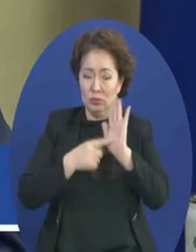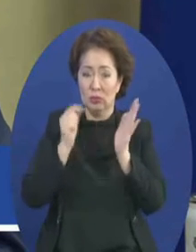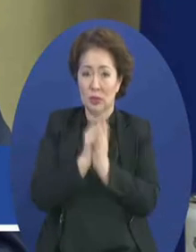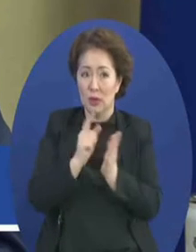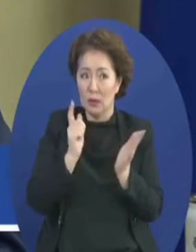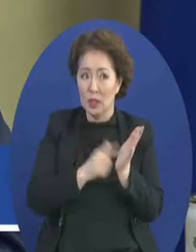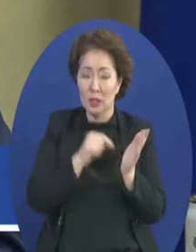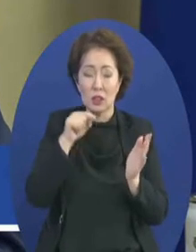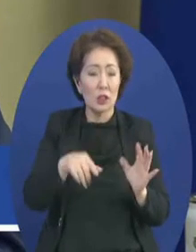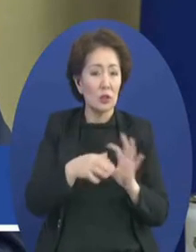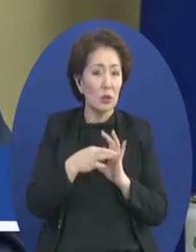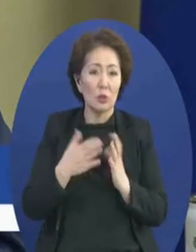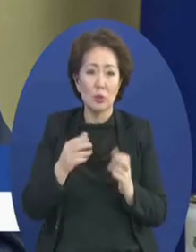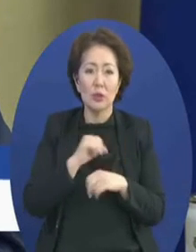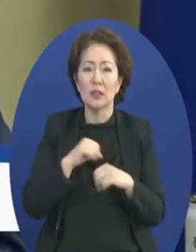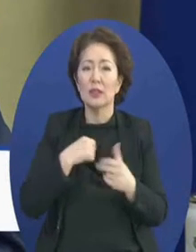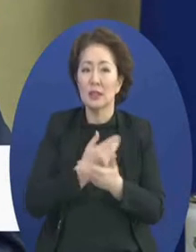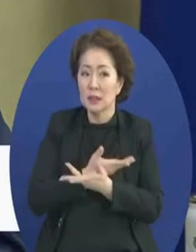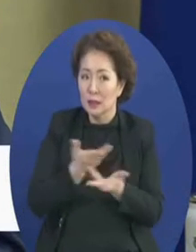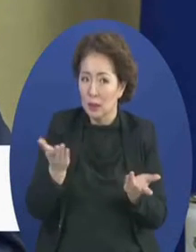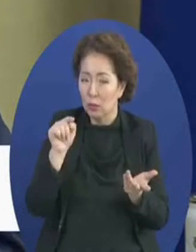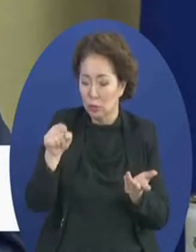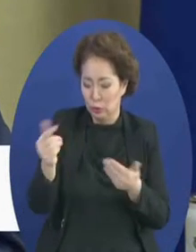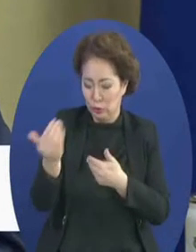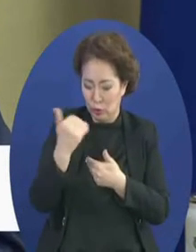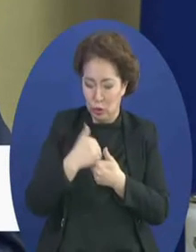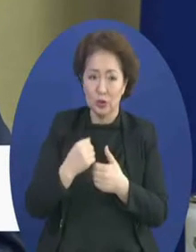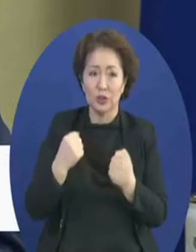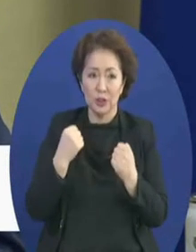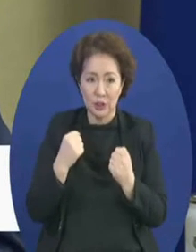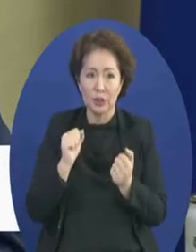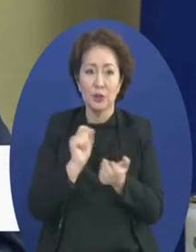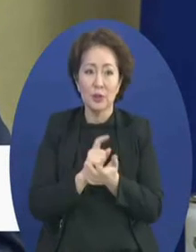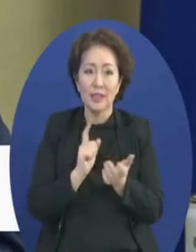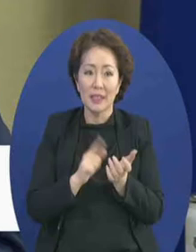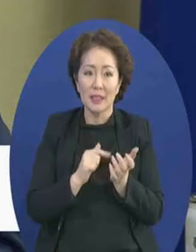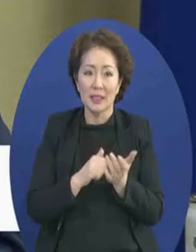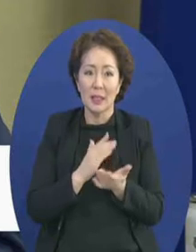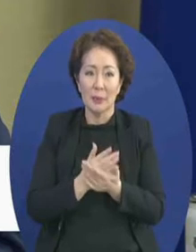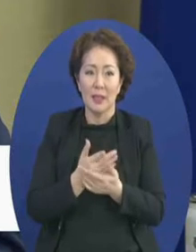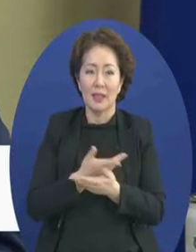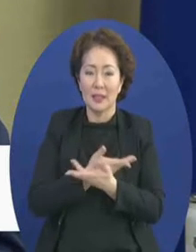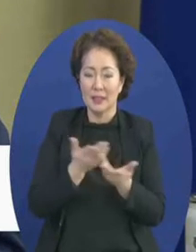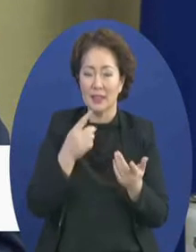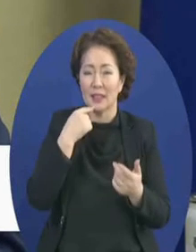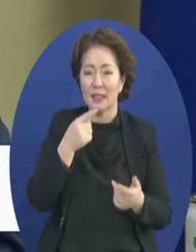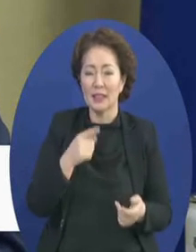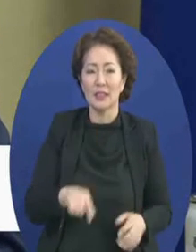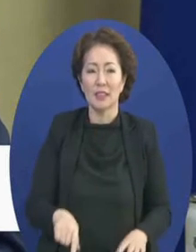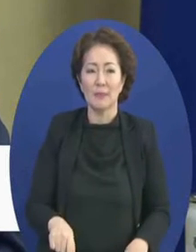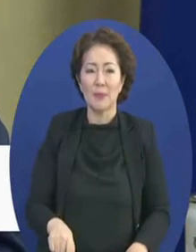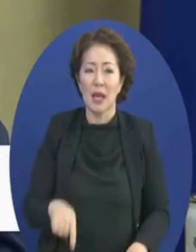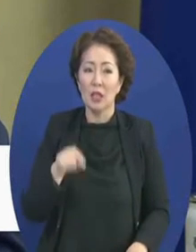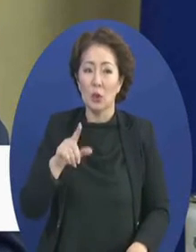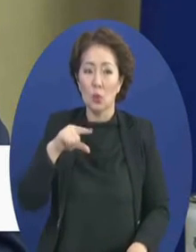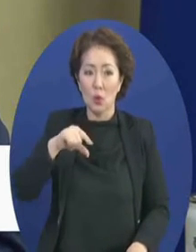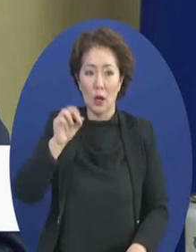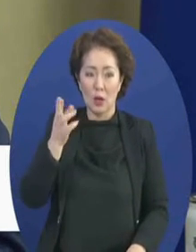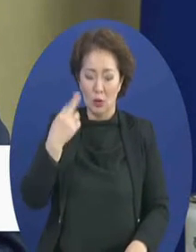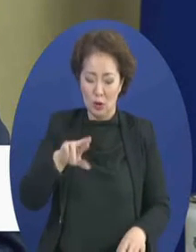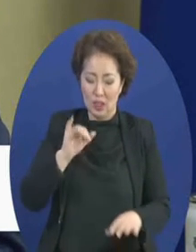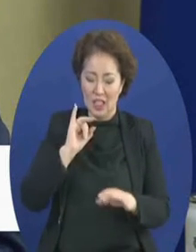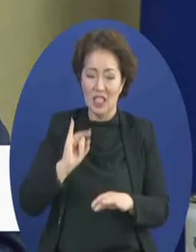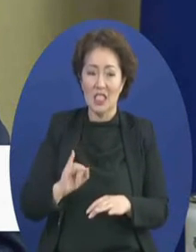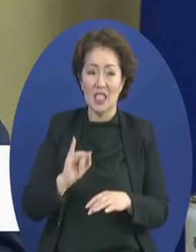бол иргэд та бүгдийн маань бас оролцоо хичээл зүтгэл бол зайлшгүй шаардлагатай гэдгийг хэлж, за энэ QR-аа одоо